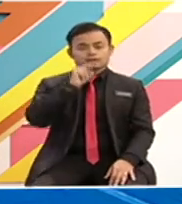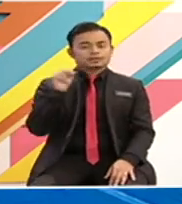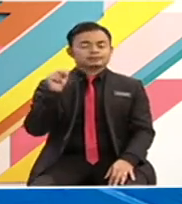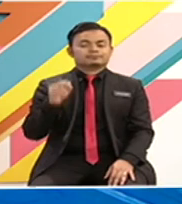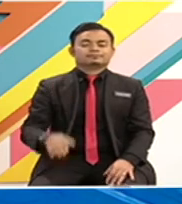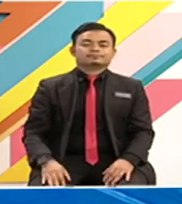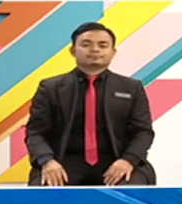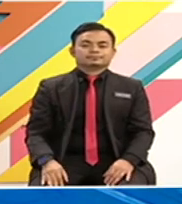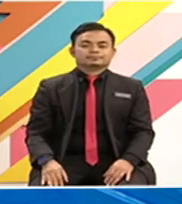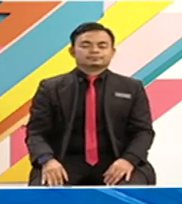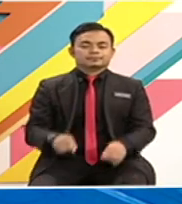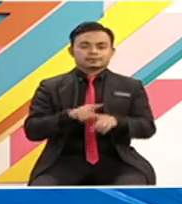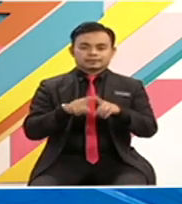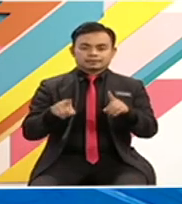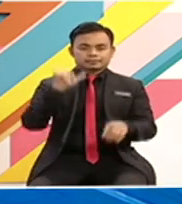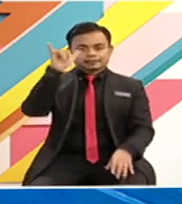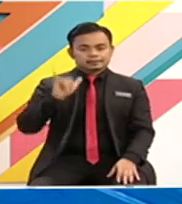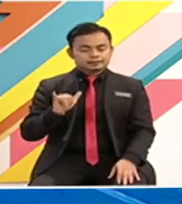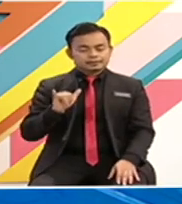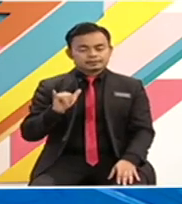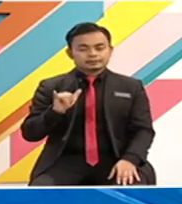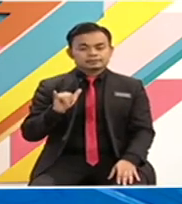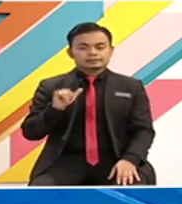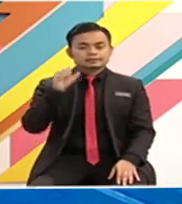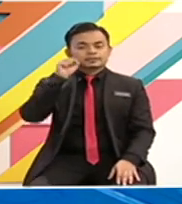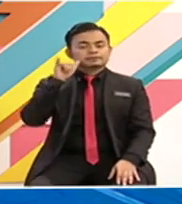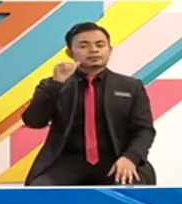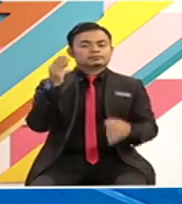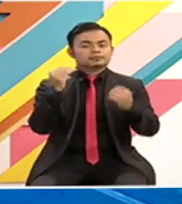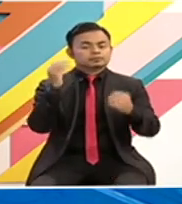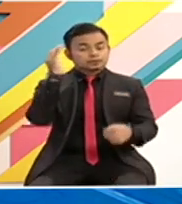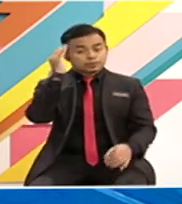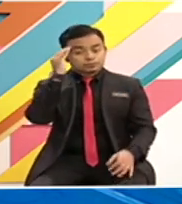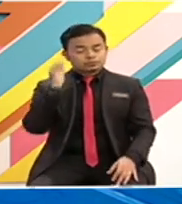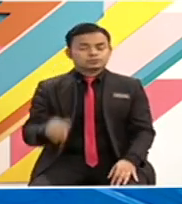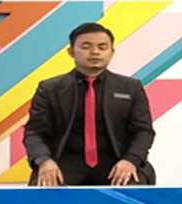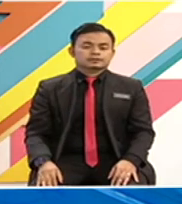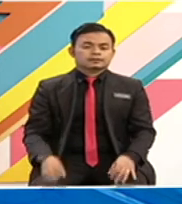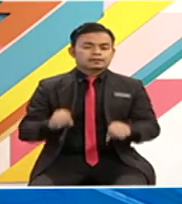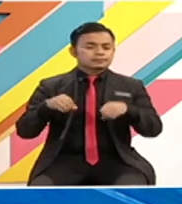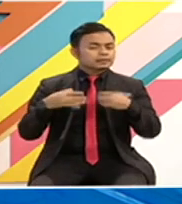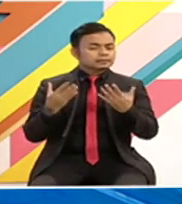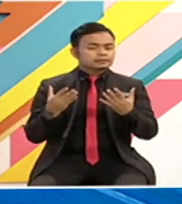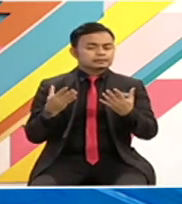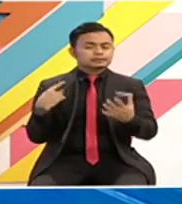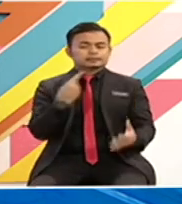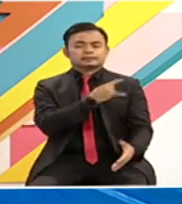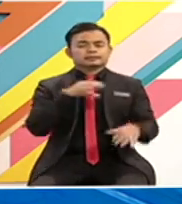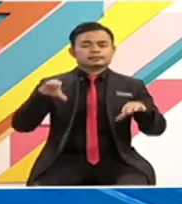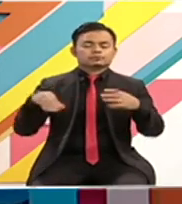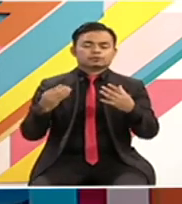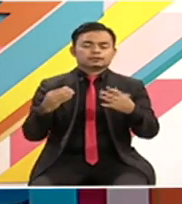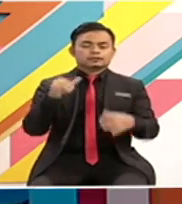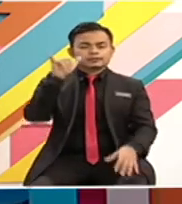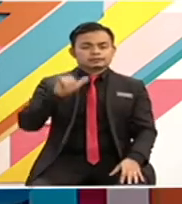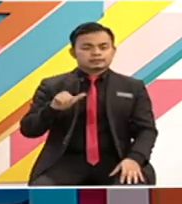tapi soalnya saya ingin tahu ilaha Bagaimana kalau kita membuat sesuatu yang sudah siap macam ini Tapi kita rasa